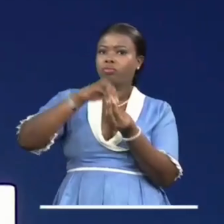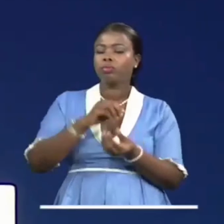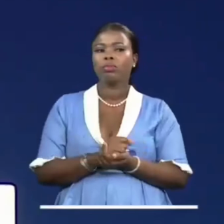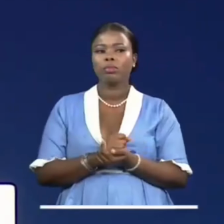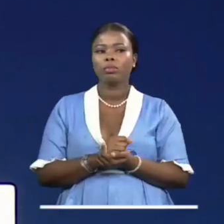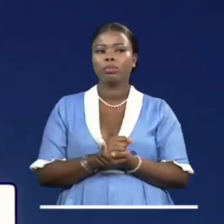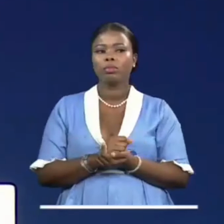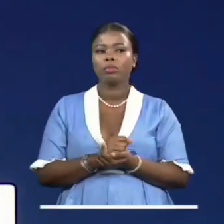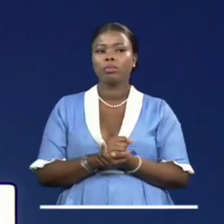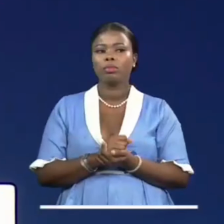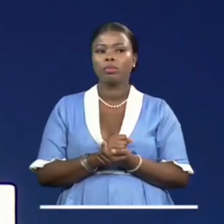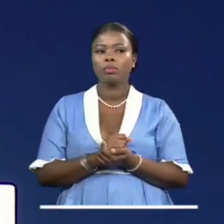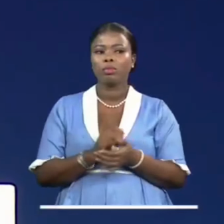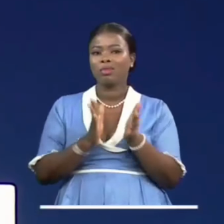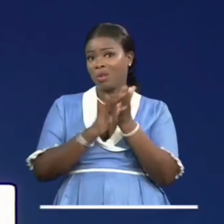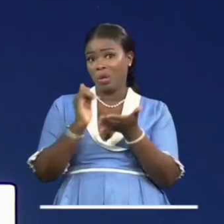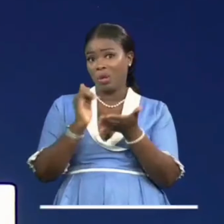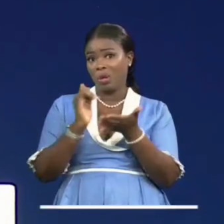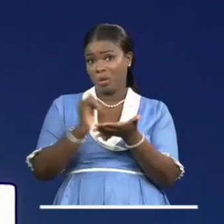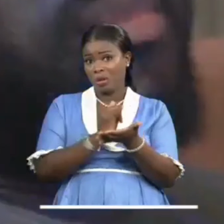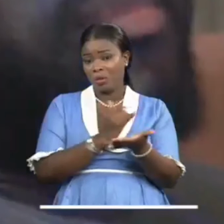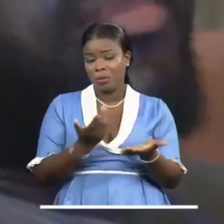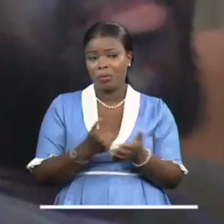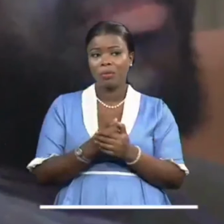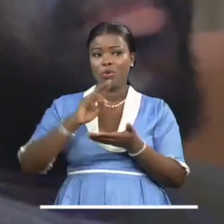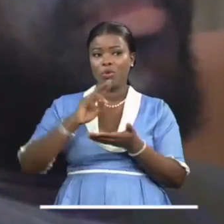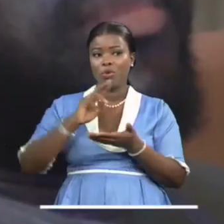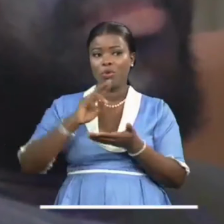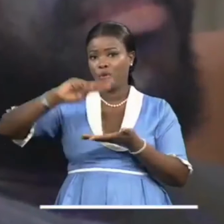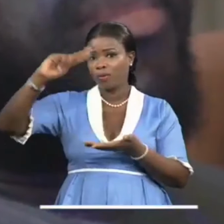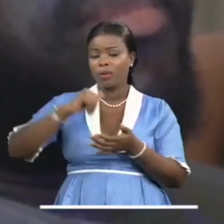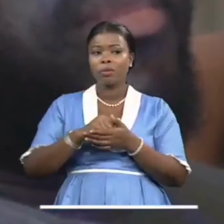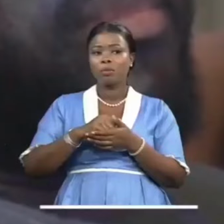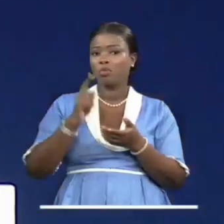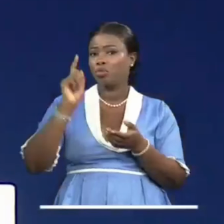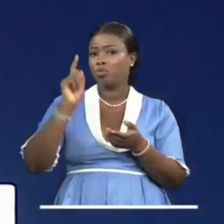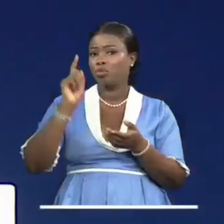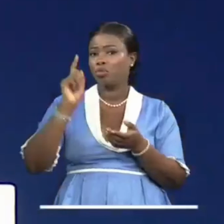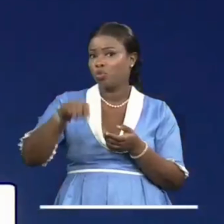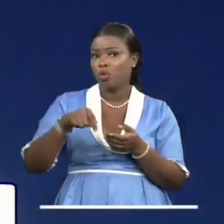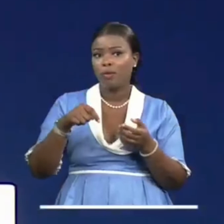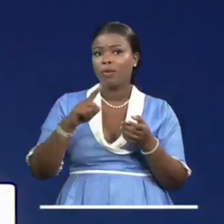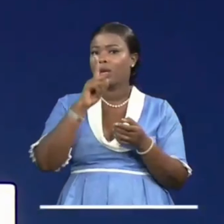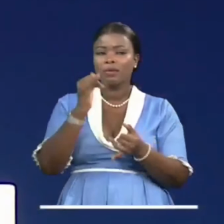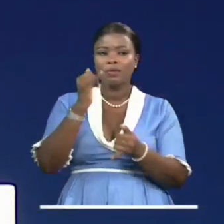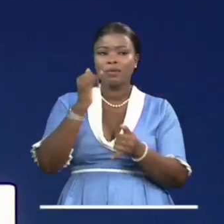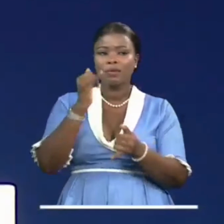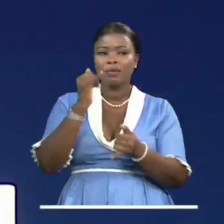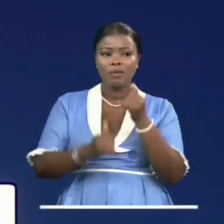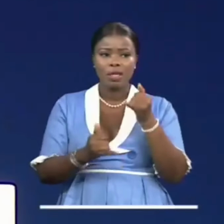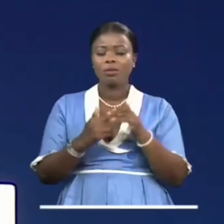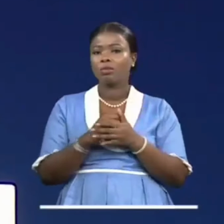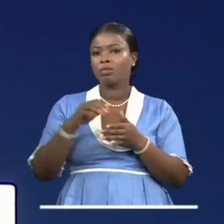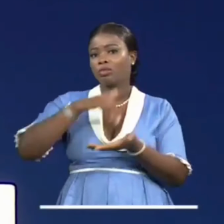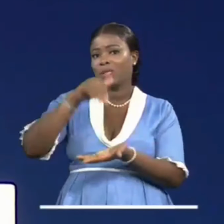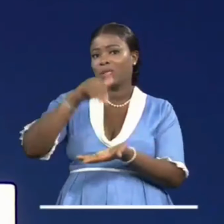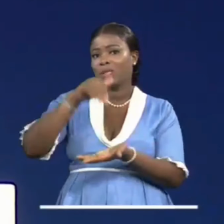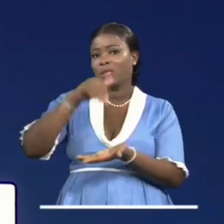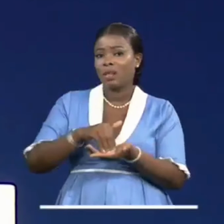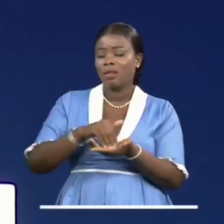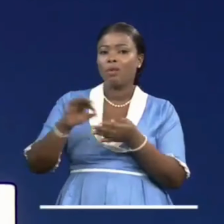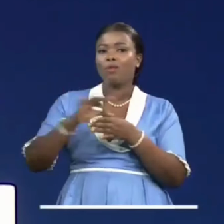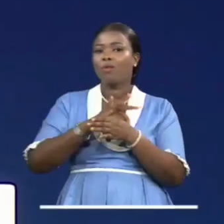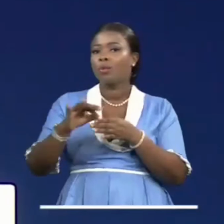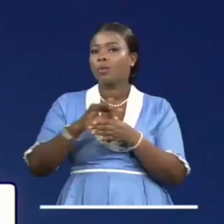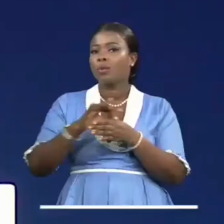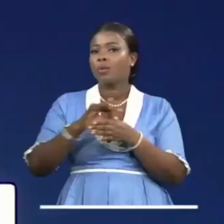vraiment un programme de résorption des abris provisoires les universités en cours de cons doivent doiventê finalisés et des centres de formation seront mis en place au niveau de